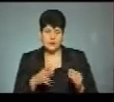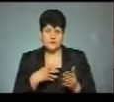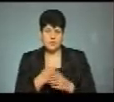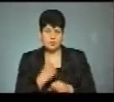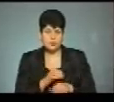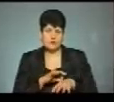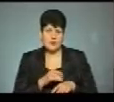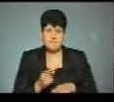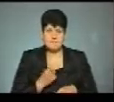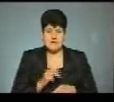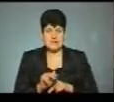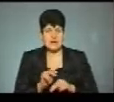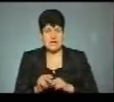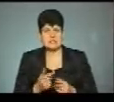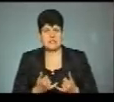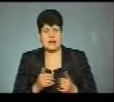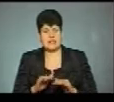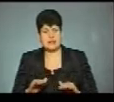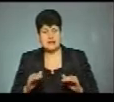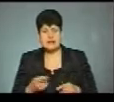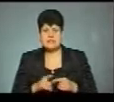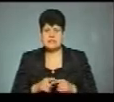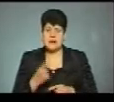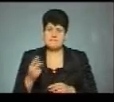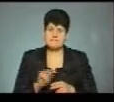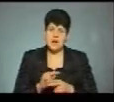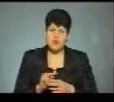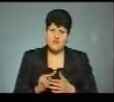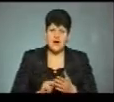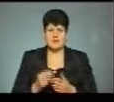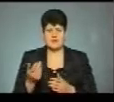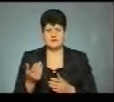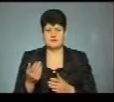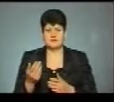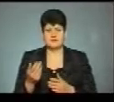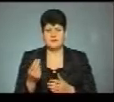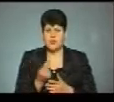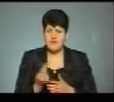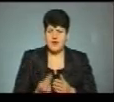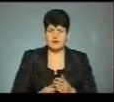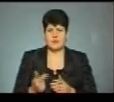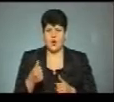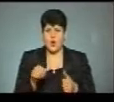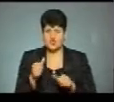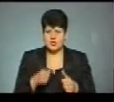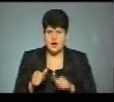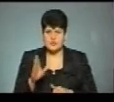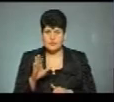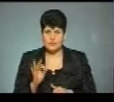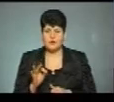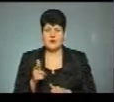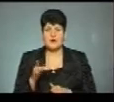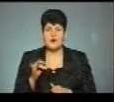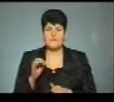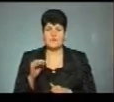проводять майстер-класи для дітей, розповідає Юрій. Це малювання, гончарство, гравюра. Видите, тут таку писанку вирізається. Просто принцип.